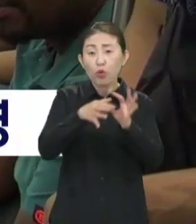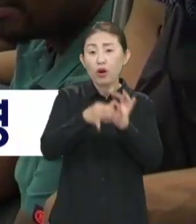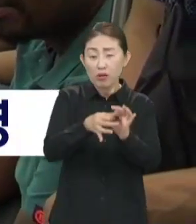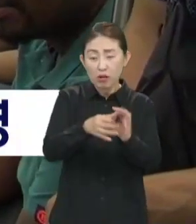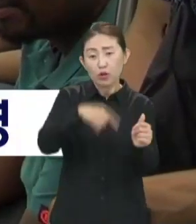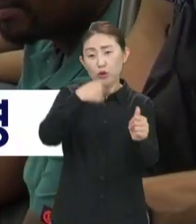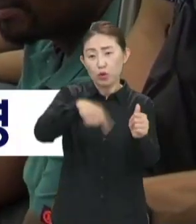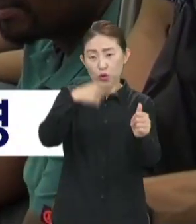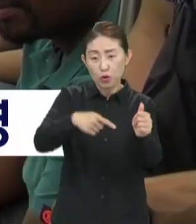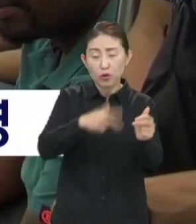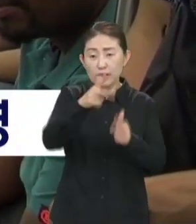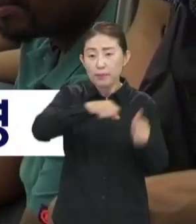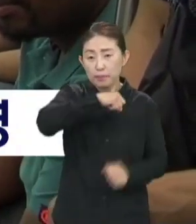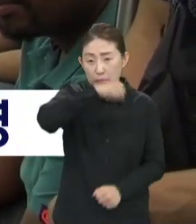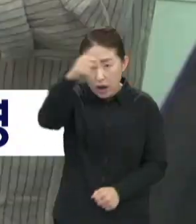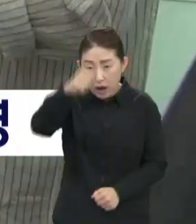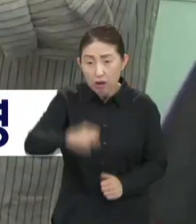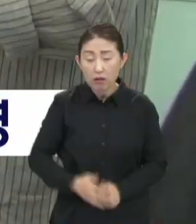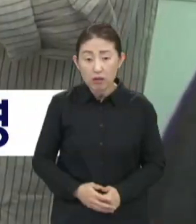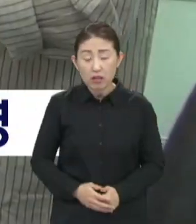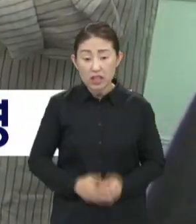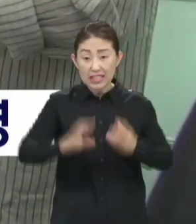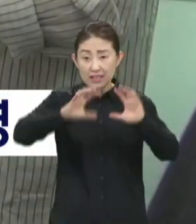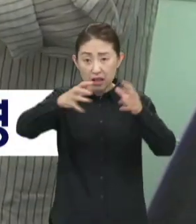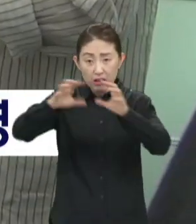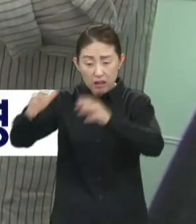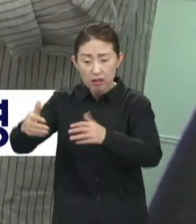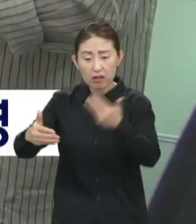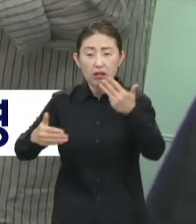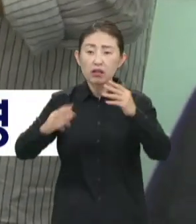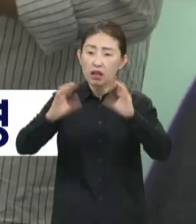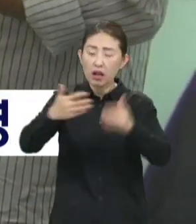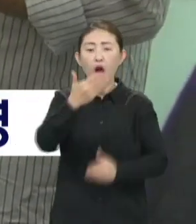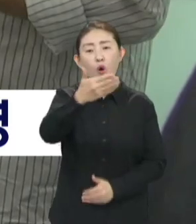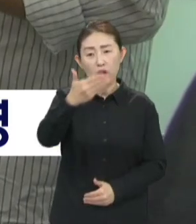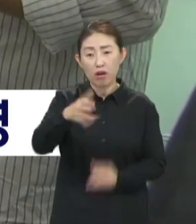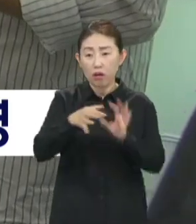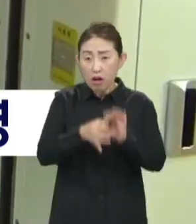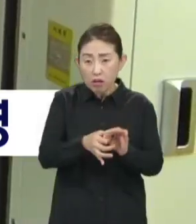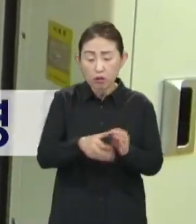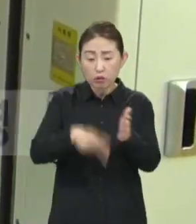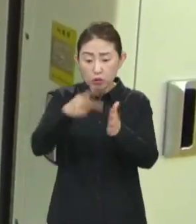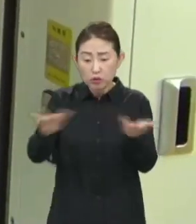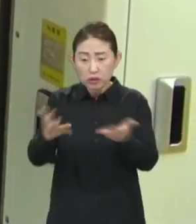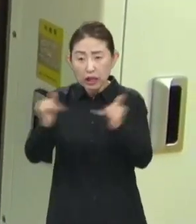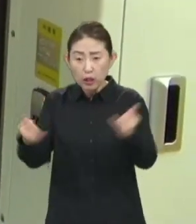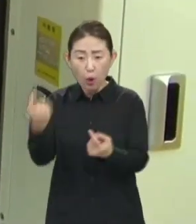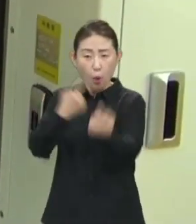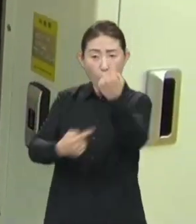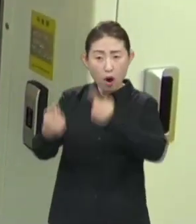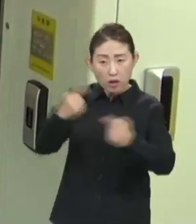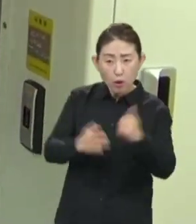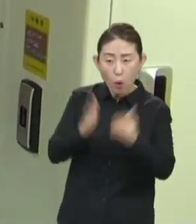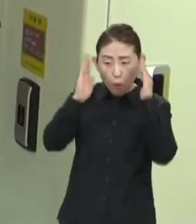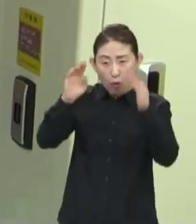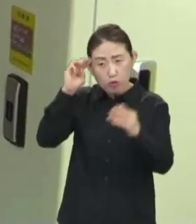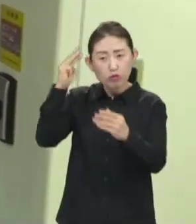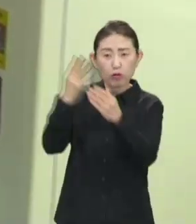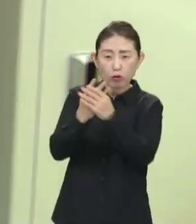선정돼 몽골과 파라과이 등 전 세계 9개국에서 철도 공기업 종사자들이 찾아 석사 과정을 이수하고